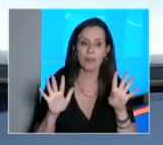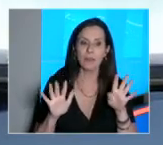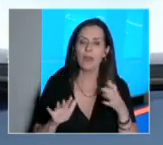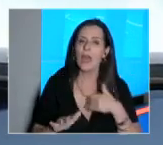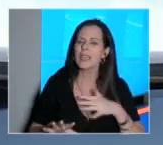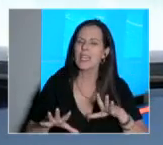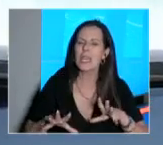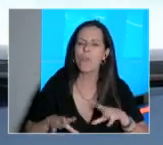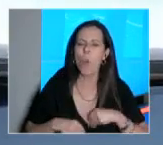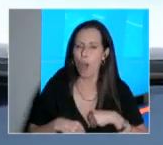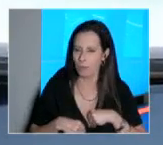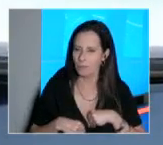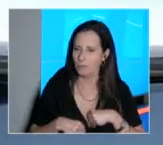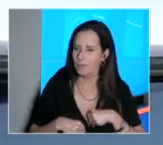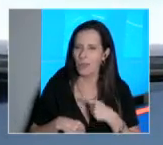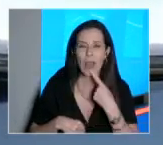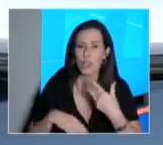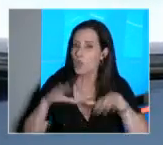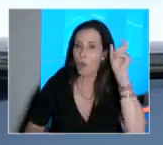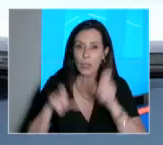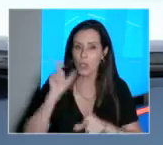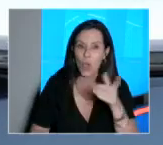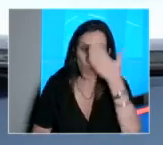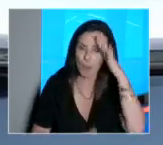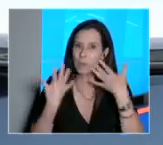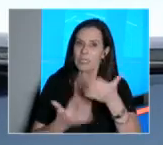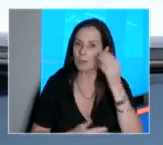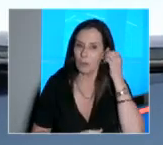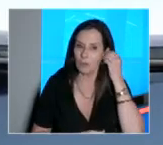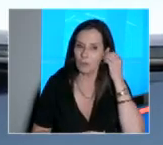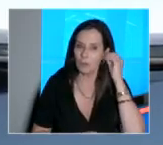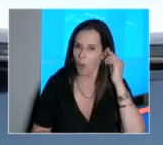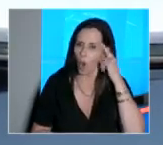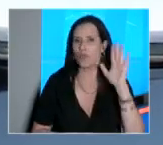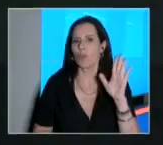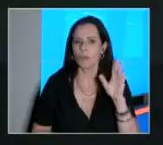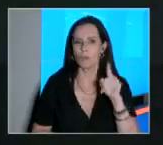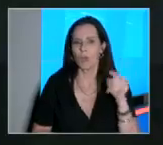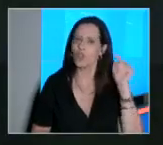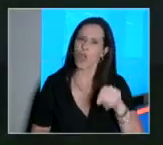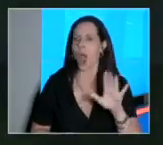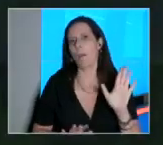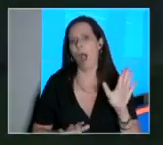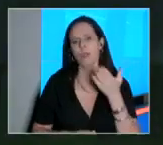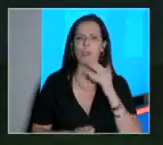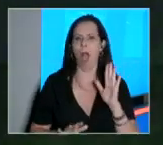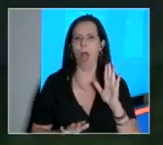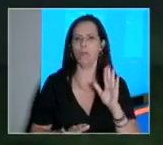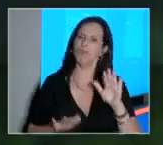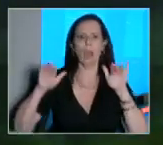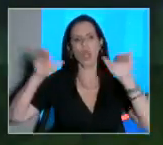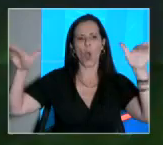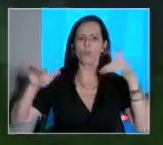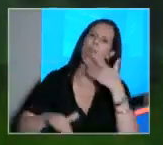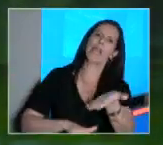2019, אני מוכן להתערב שרוב האנשים לא מכירים את הסיפור. הם באמת חושבים שבאה מדינת ישראל, שמה